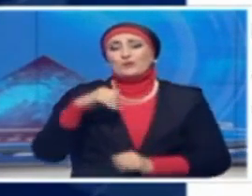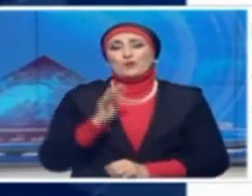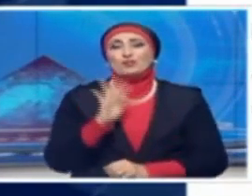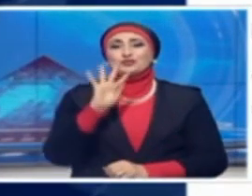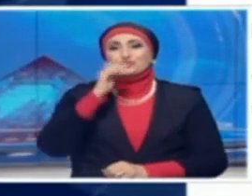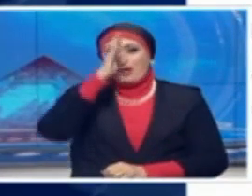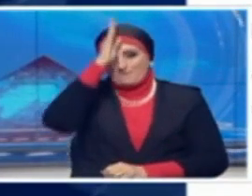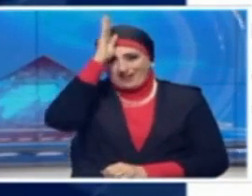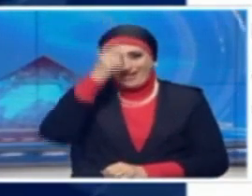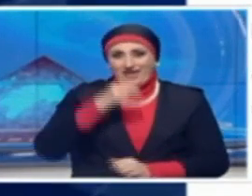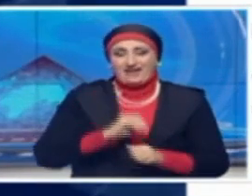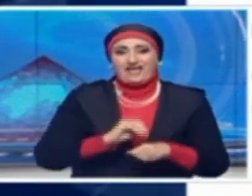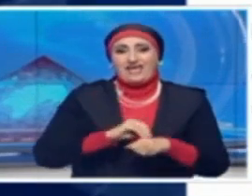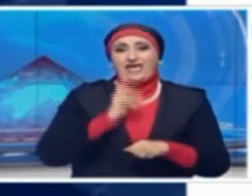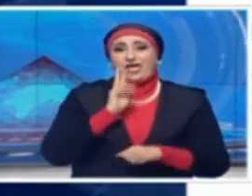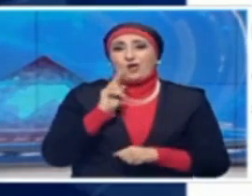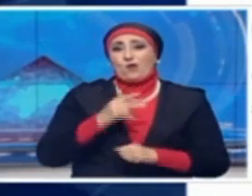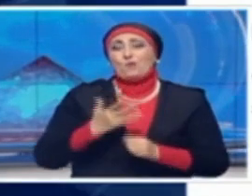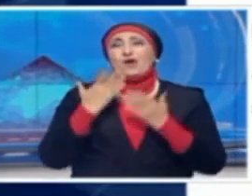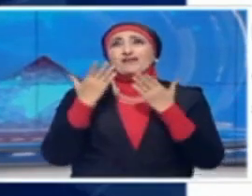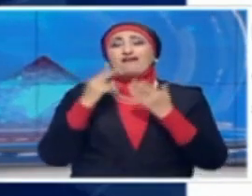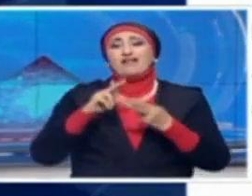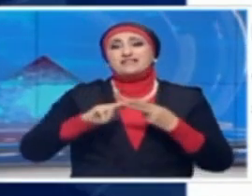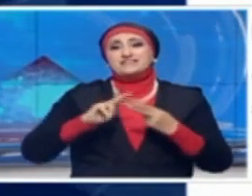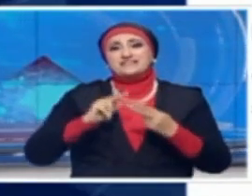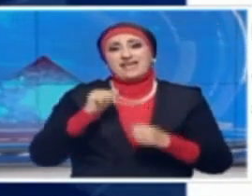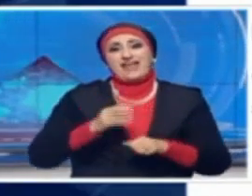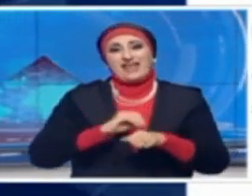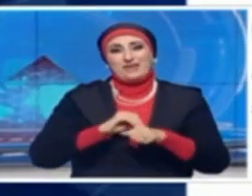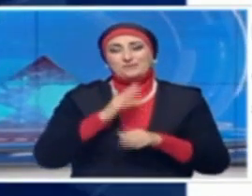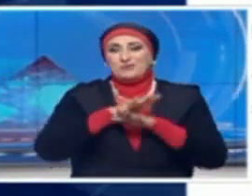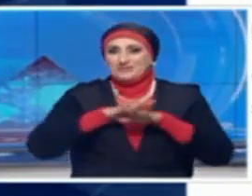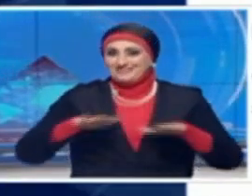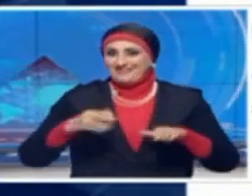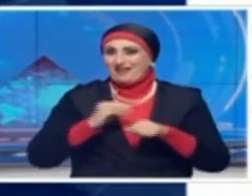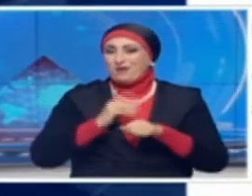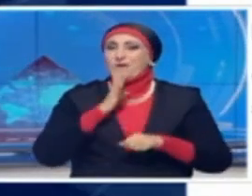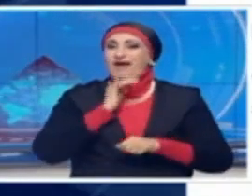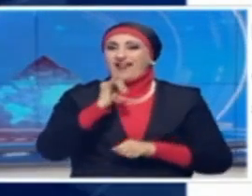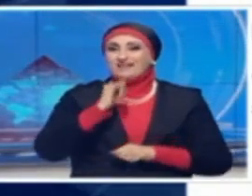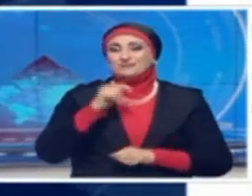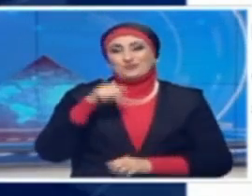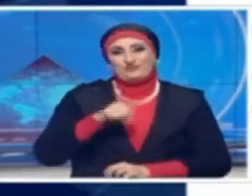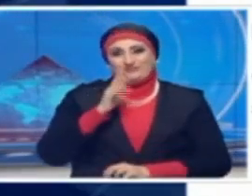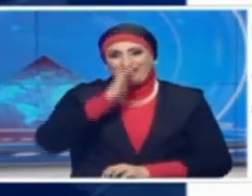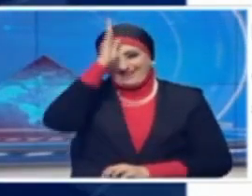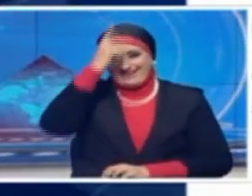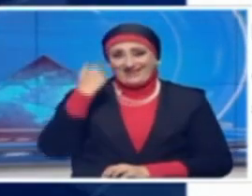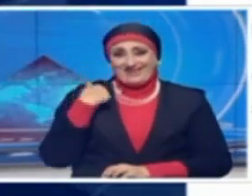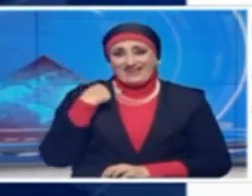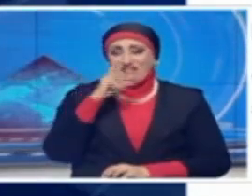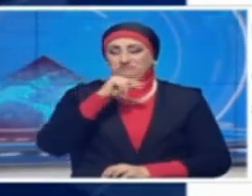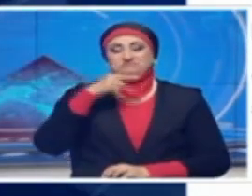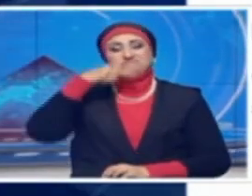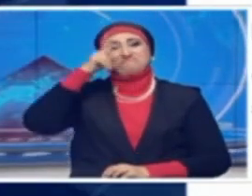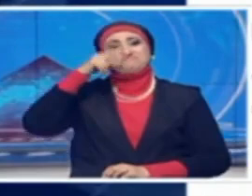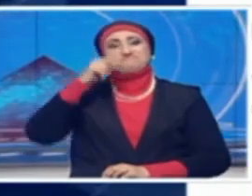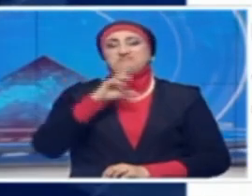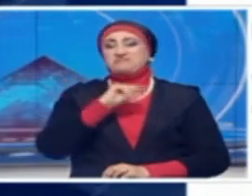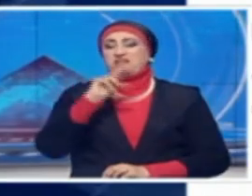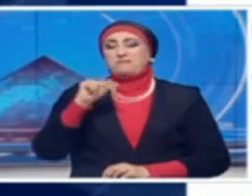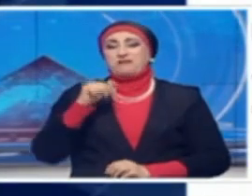أمنياته لشعب العراق العظيم بالسلام والأمن والاستقرار، وأن يظل العراق دائما زخرا للأمة